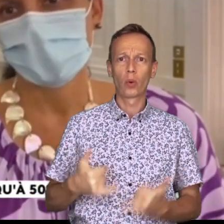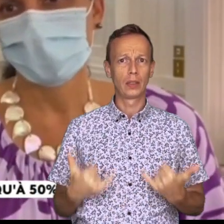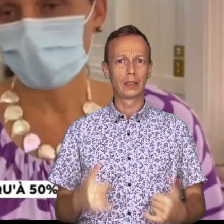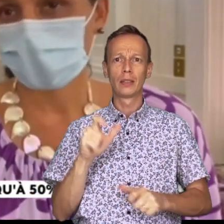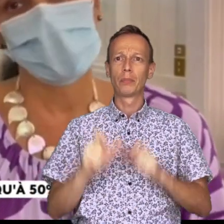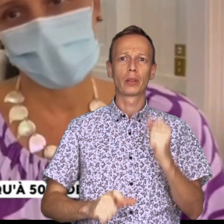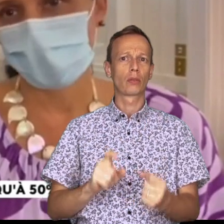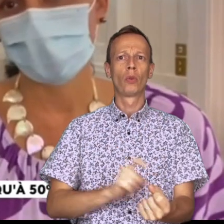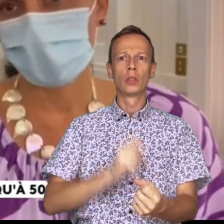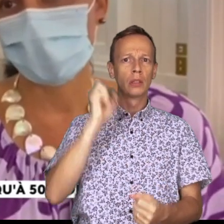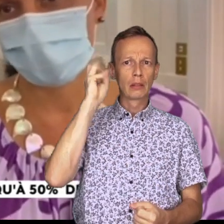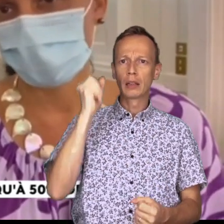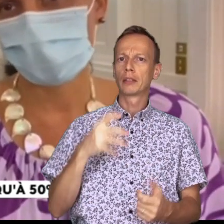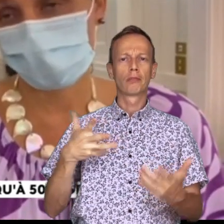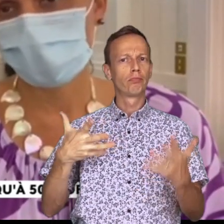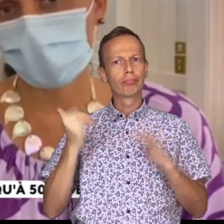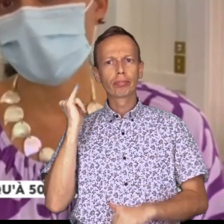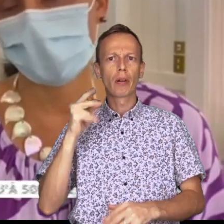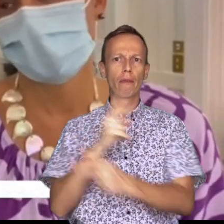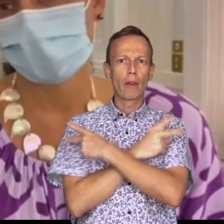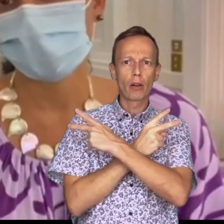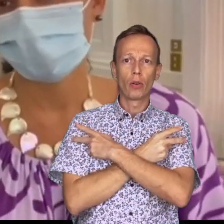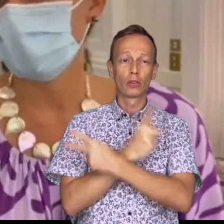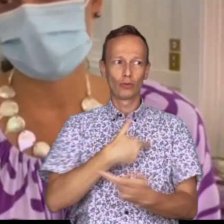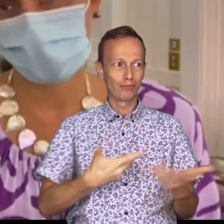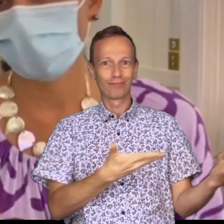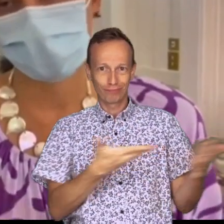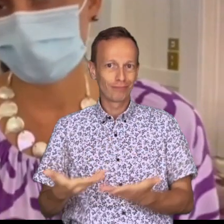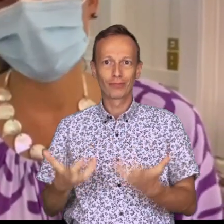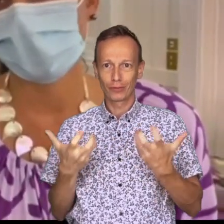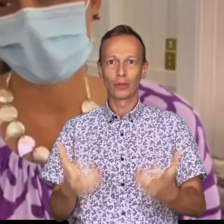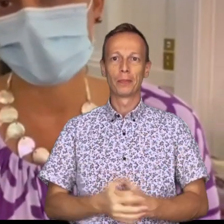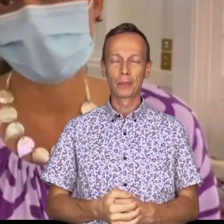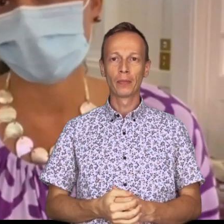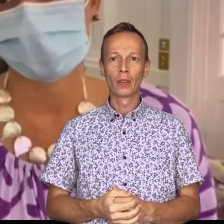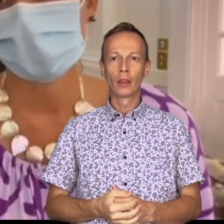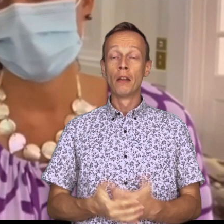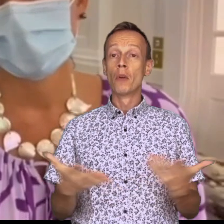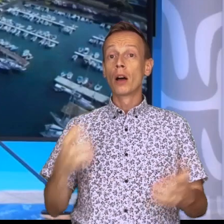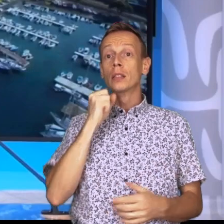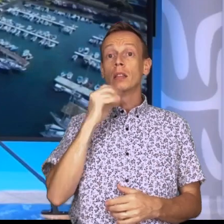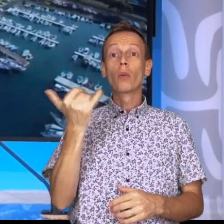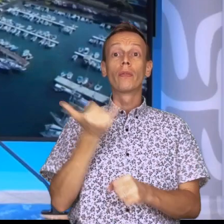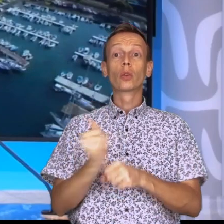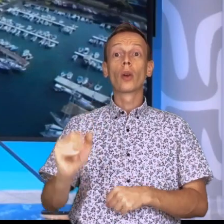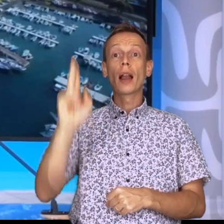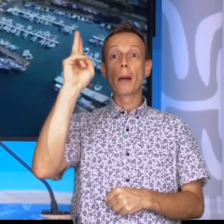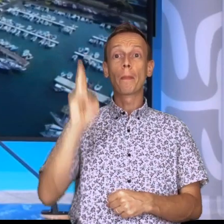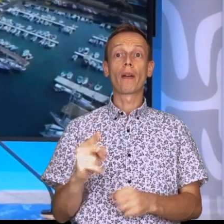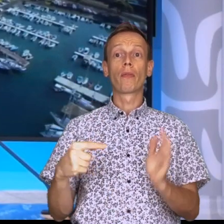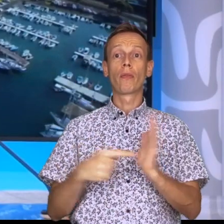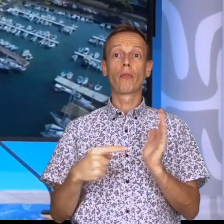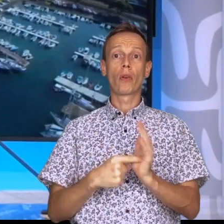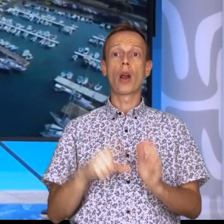étrangers. Il faut vraiment que les locaux jouent le jeu et on les attend tous aussi bien Air Tahiti que les prestataires. Voilà, et le